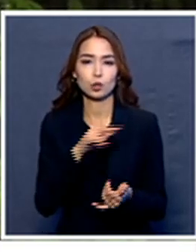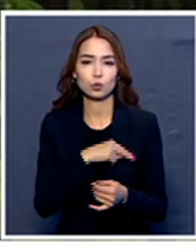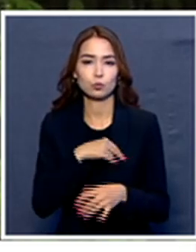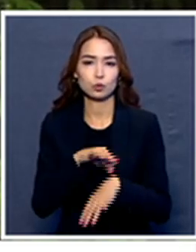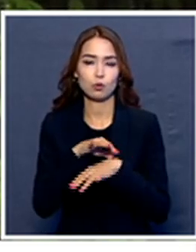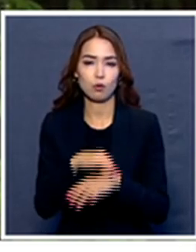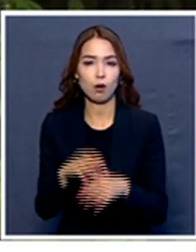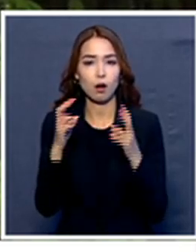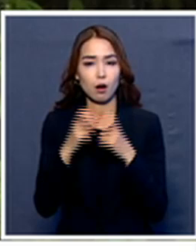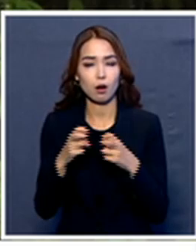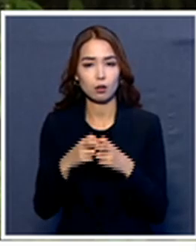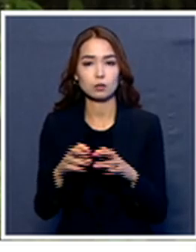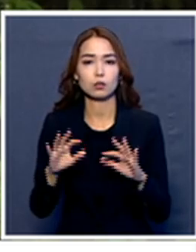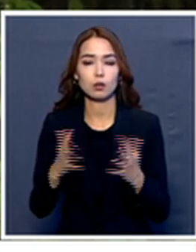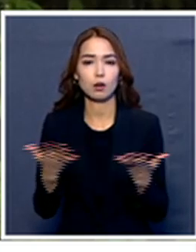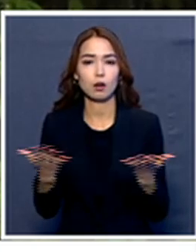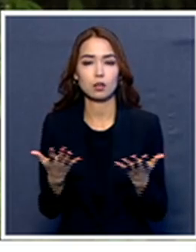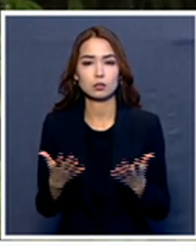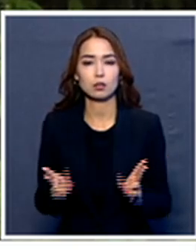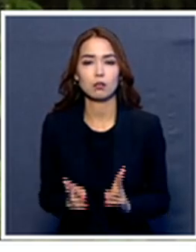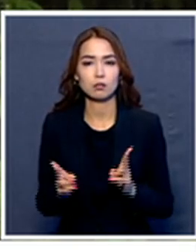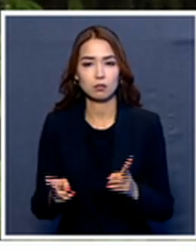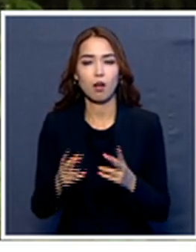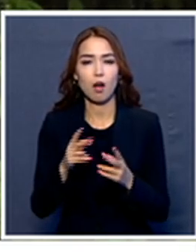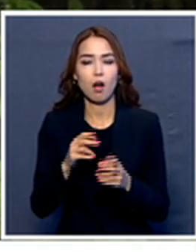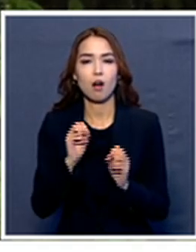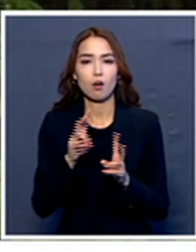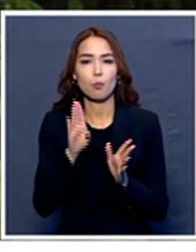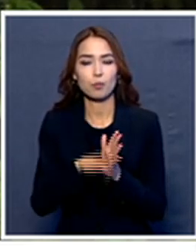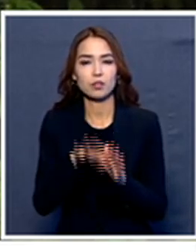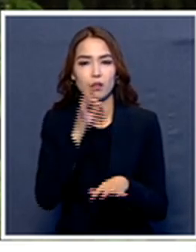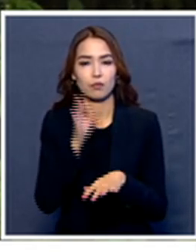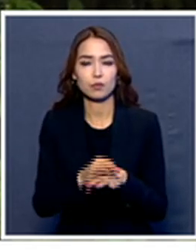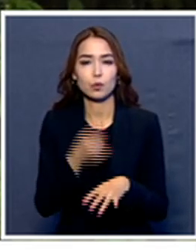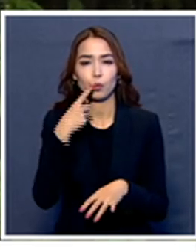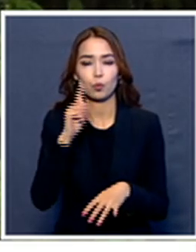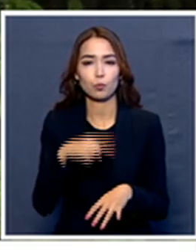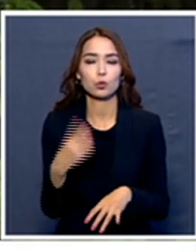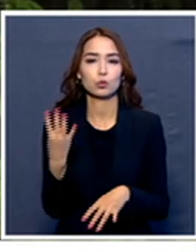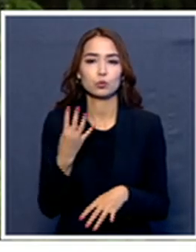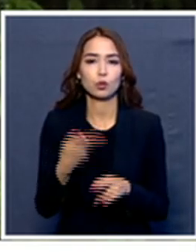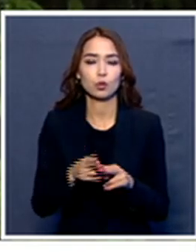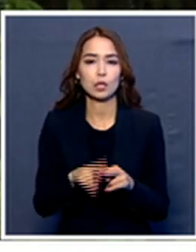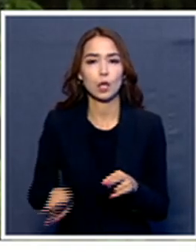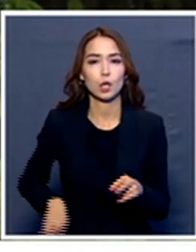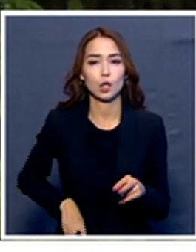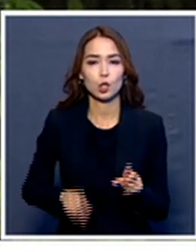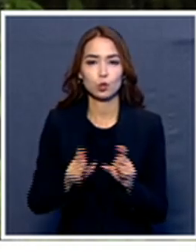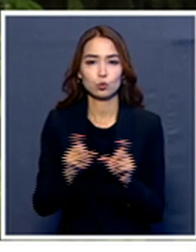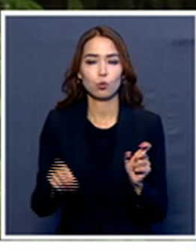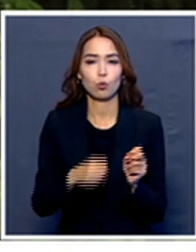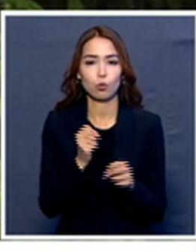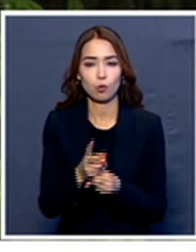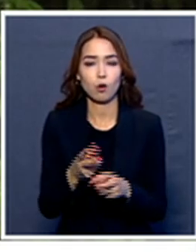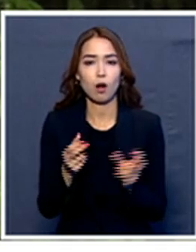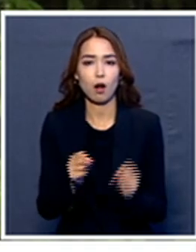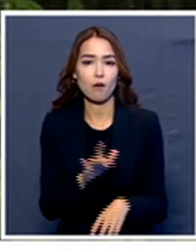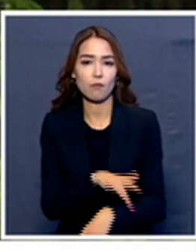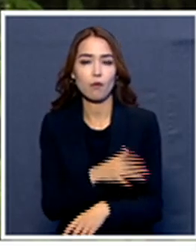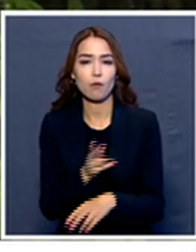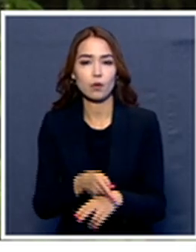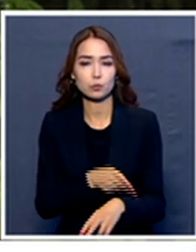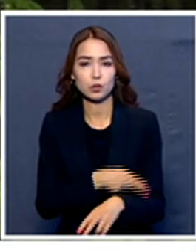салғырт қараған үшін тәртіптік жауапкершілікке тартылды. Нөмірі 4-ші орта мектебінің директорына қатаң сөгіс, ал тәрбиесі бойынша